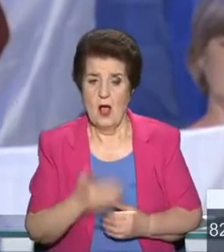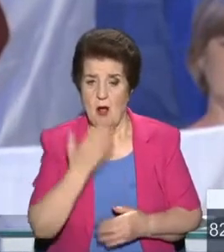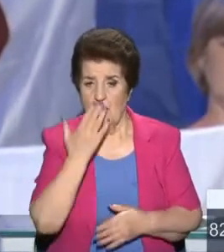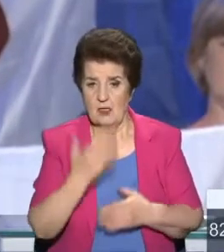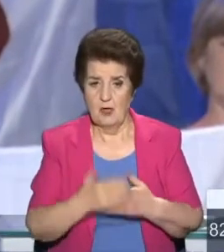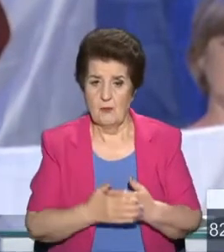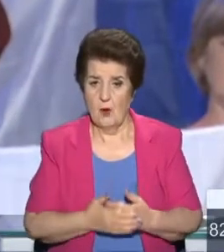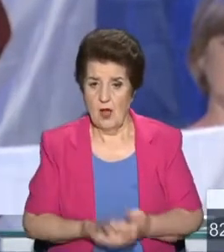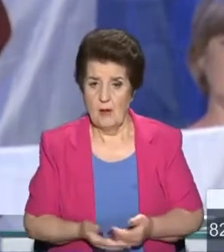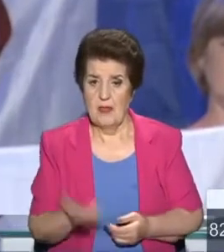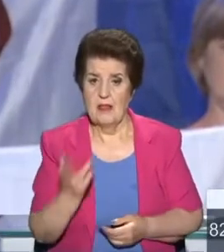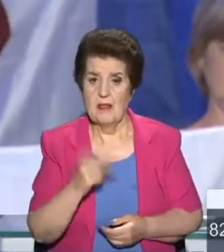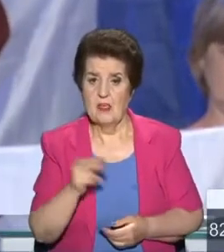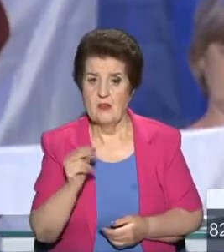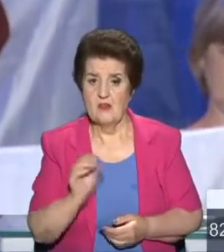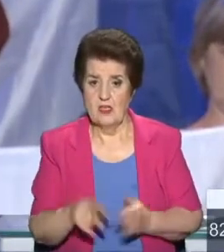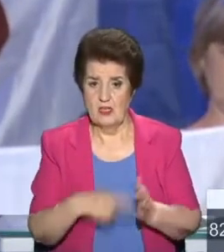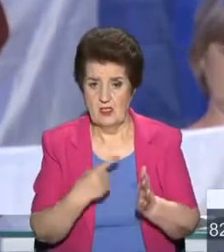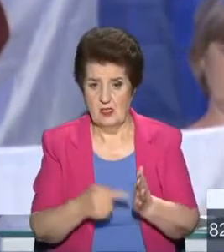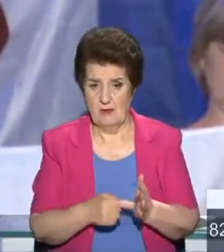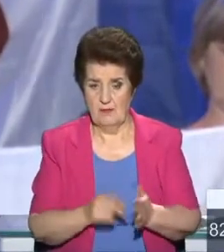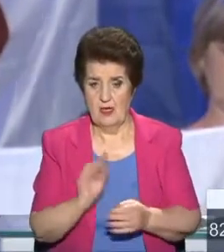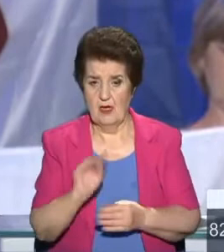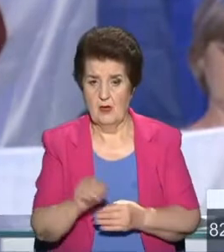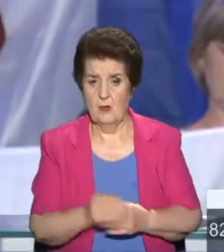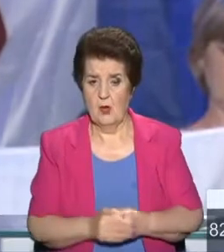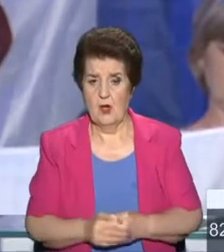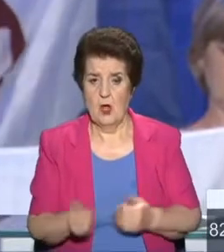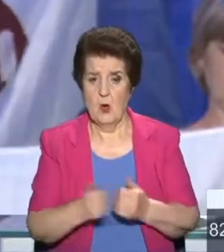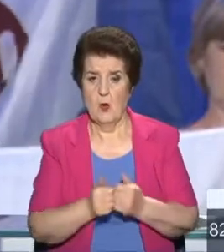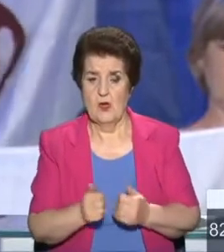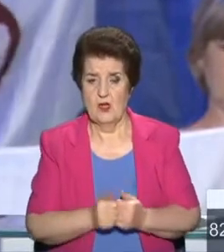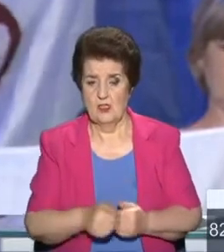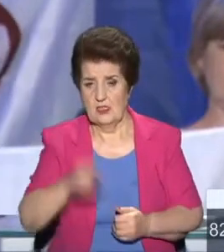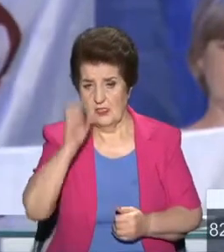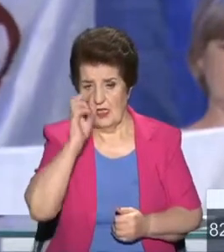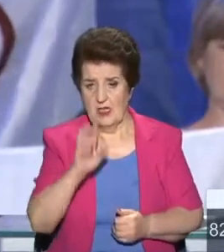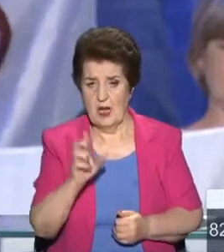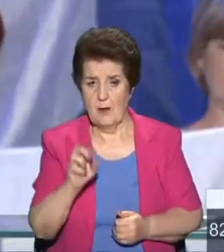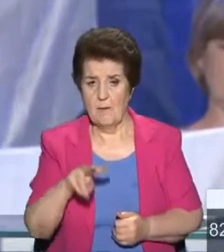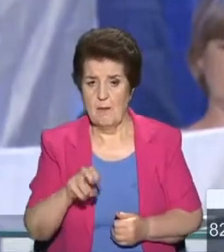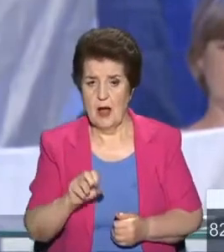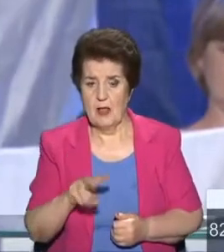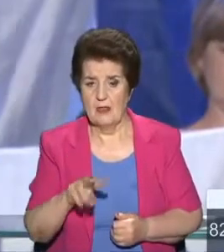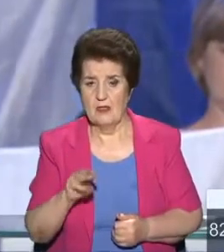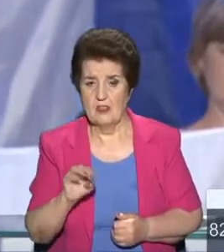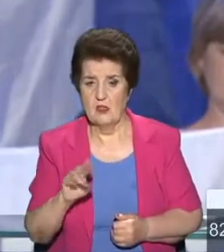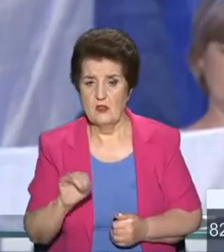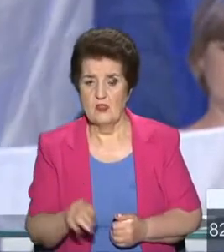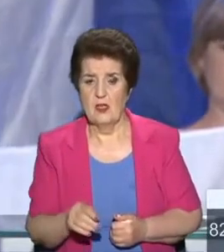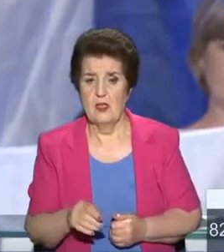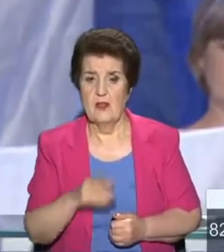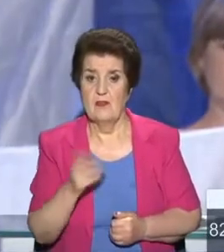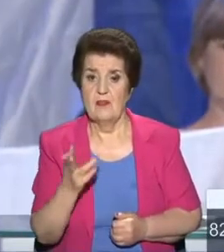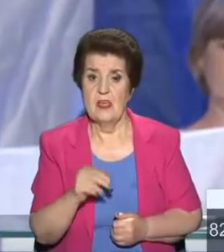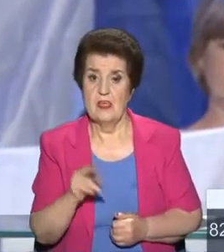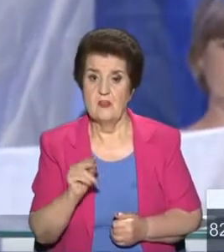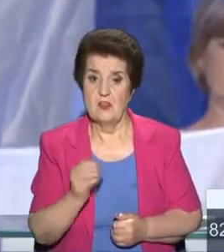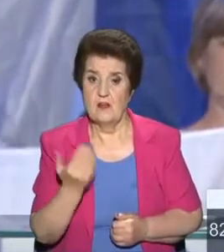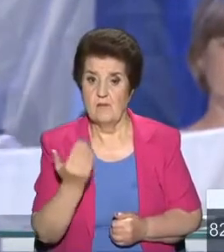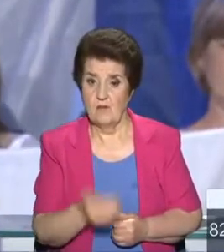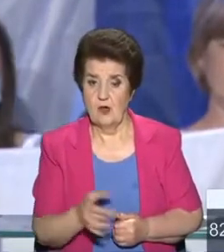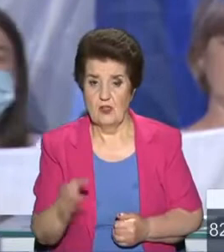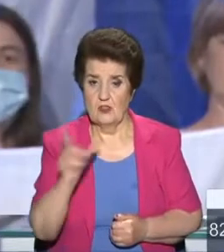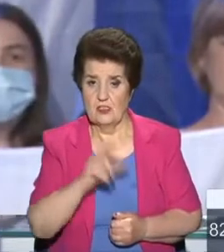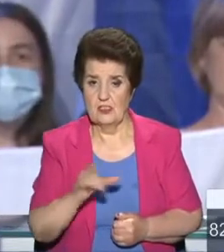de ce spun întrebări că Deci urmă treabă colegii din Statele baltice din alte colțuri ale lumii de ce voi cetățenii Republicii